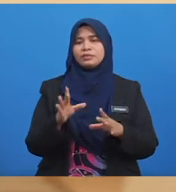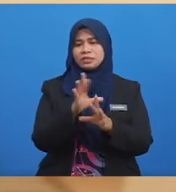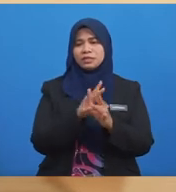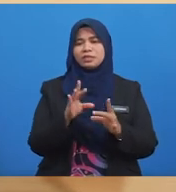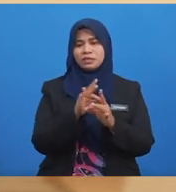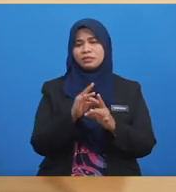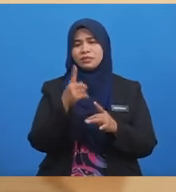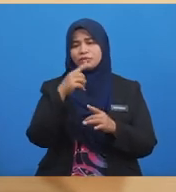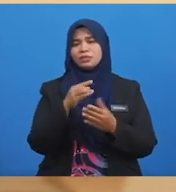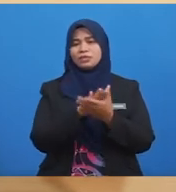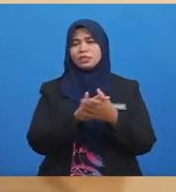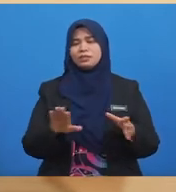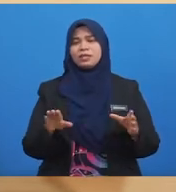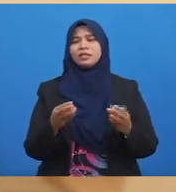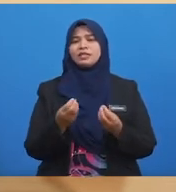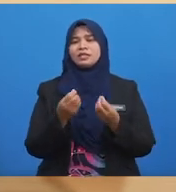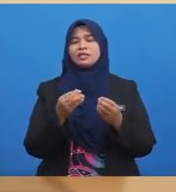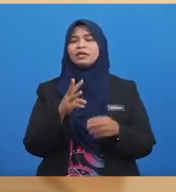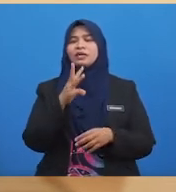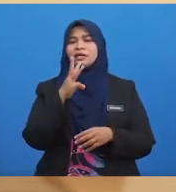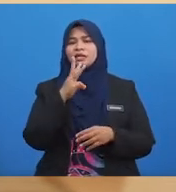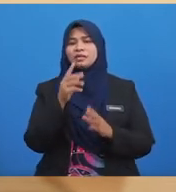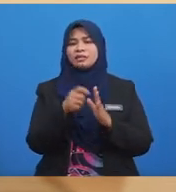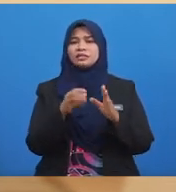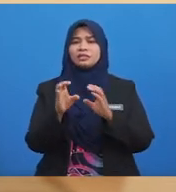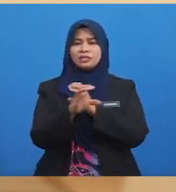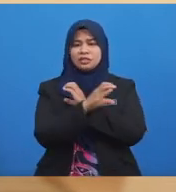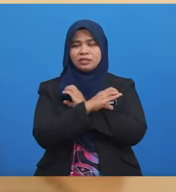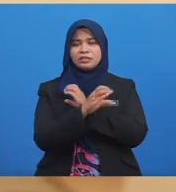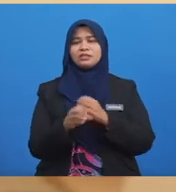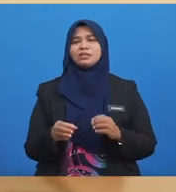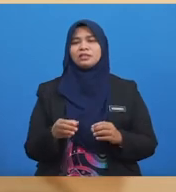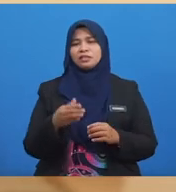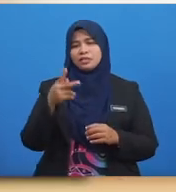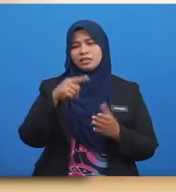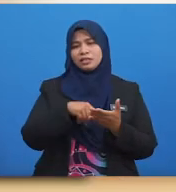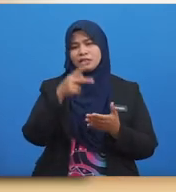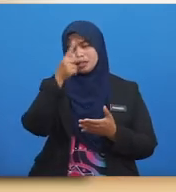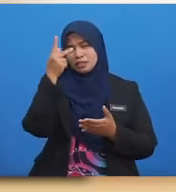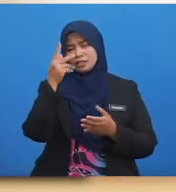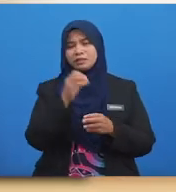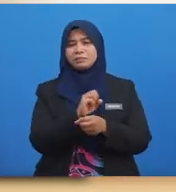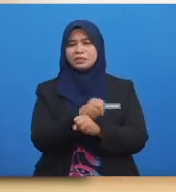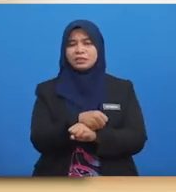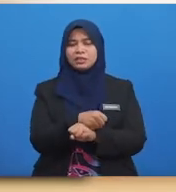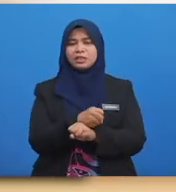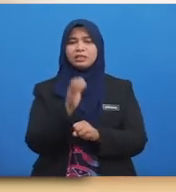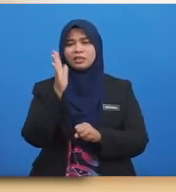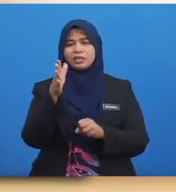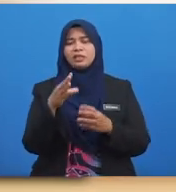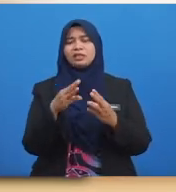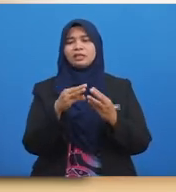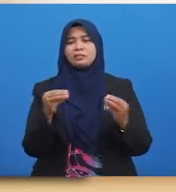bagi melindungi tanah air yang tercinta daripada sebarang bentuk penjajahan. Ini kerana penjajahan